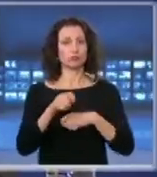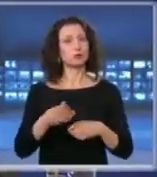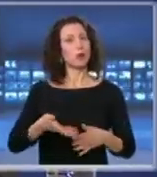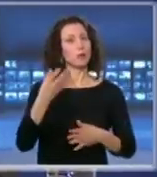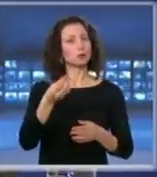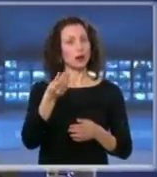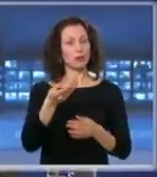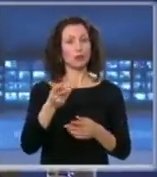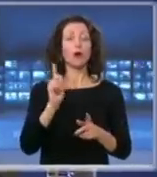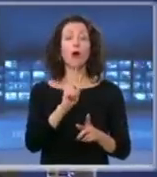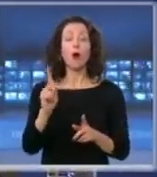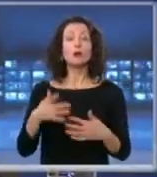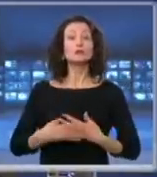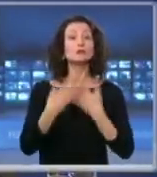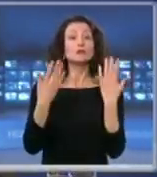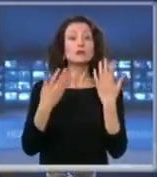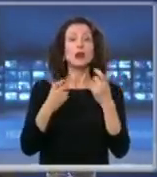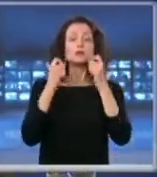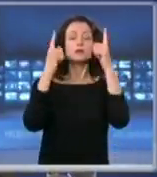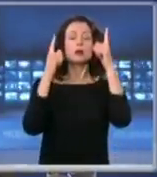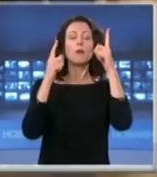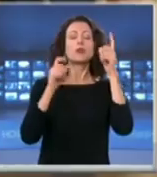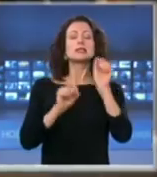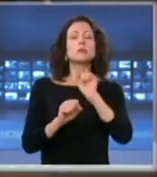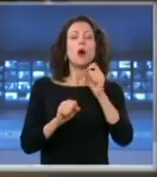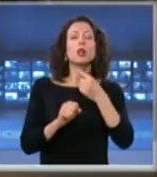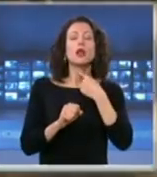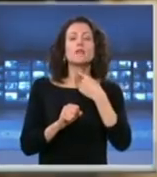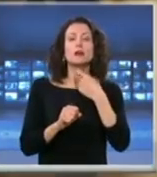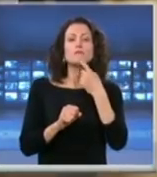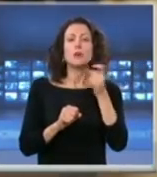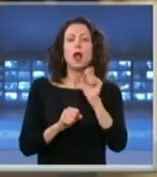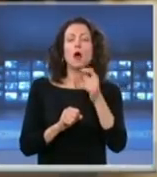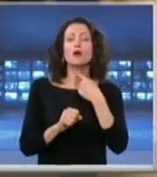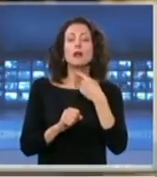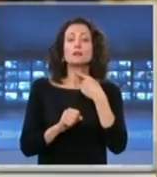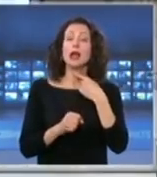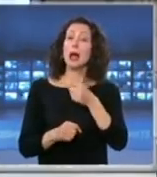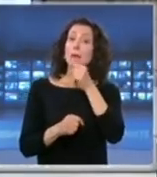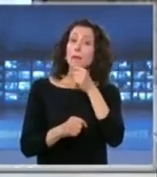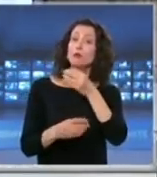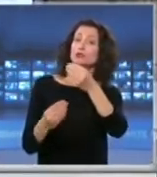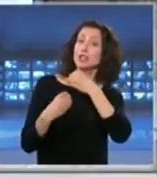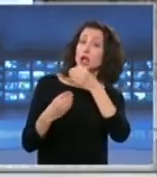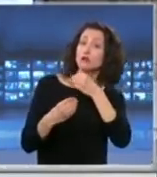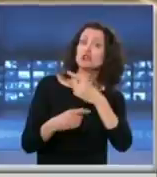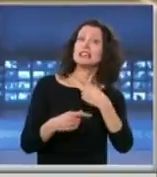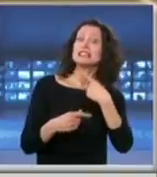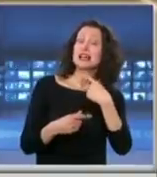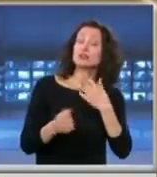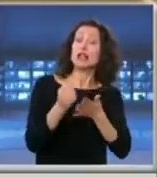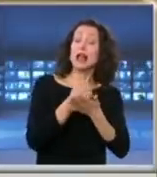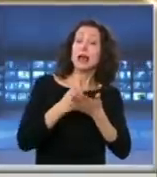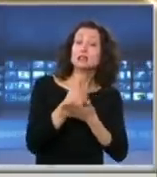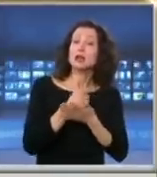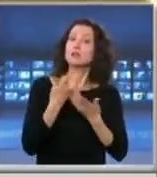с гърлобол, трябва да направи нещо. Бабите, които са ни учили за гърло, вероятността да се забави